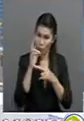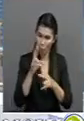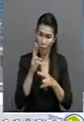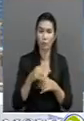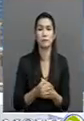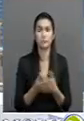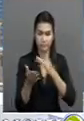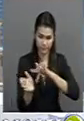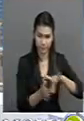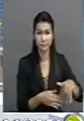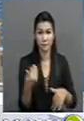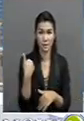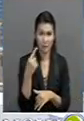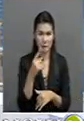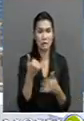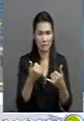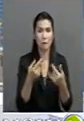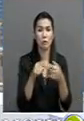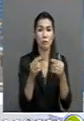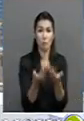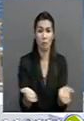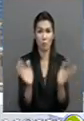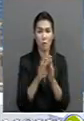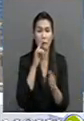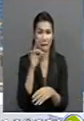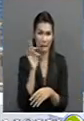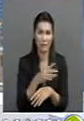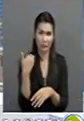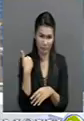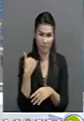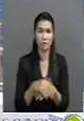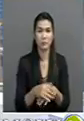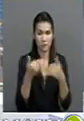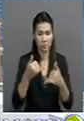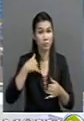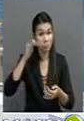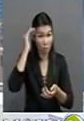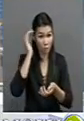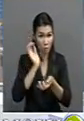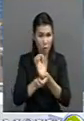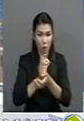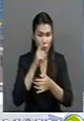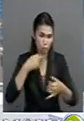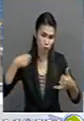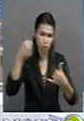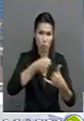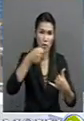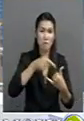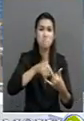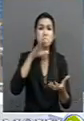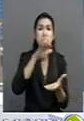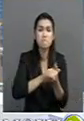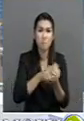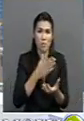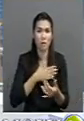ไปดูอีกเหตุการณ์นึงเป็นเรื่องของความรุนแรงในครอบครัวที่มีรายงานว่ามีตำรวจคนนึงซ้อมภรรยาของตัวเองจน